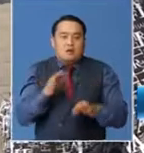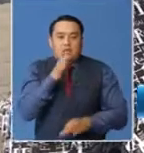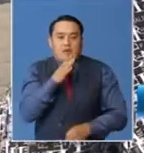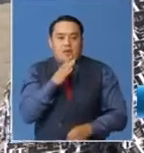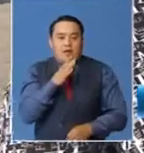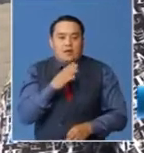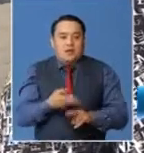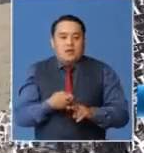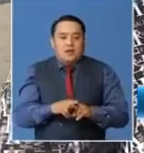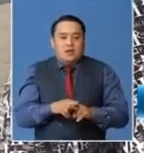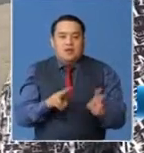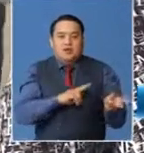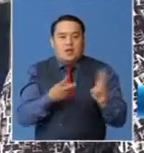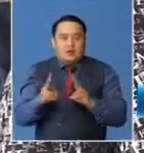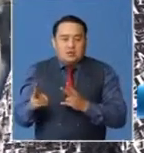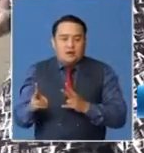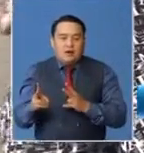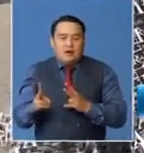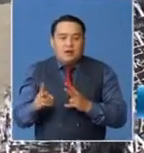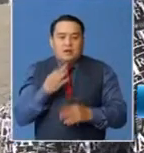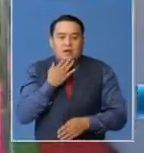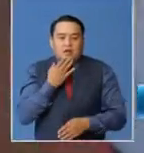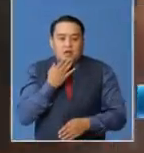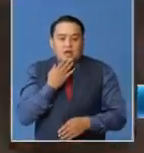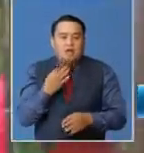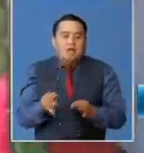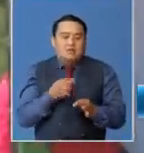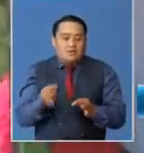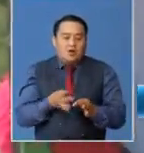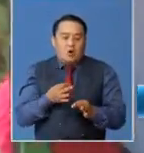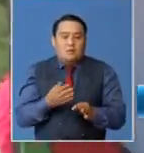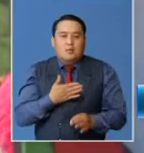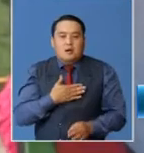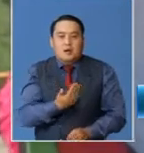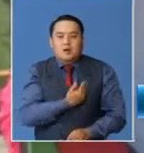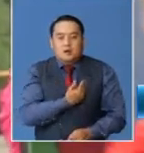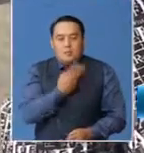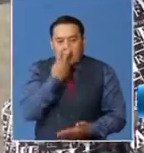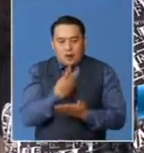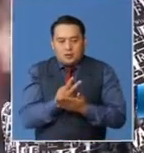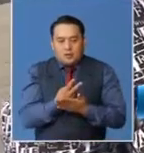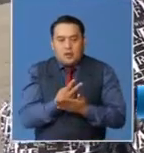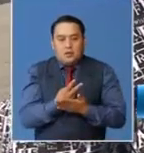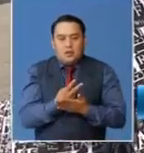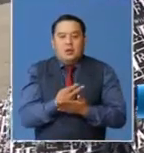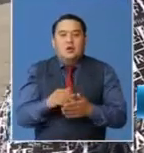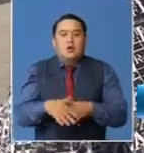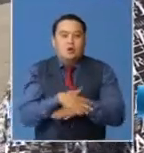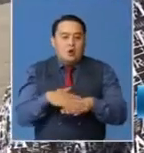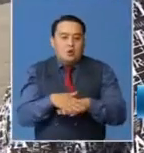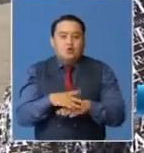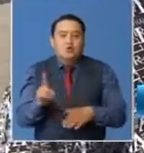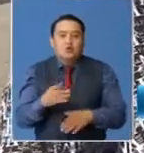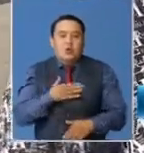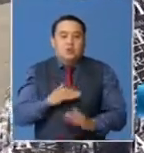время. Это танцевальные кружки, национальные кружки. Мы хотели бы показать именно горожанам, что наши